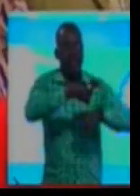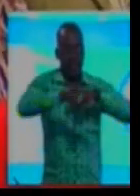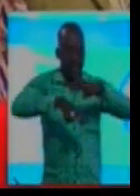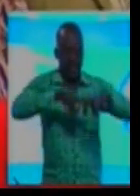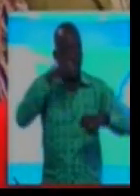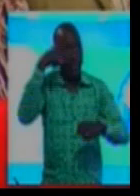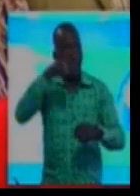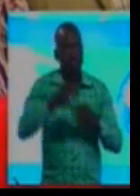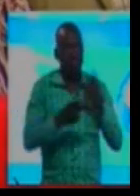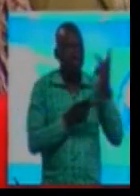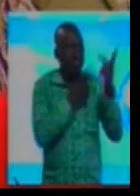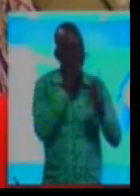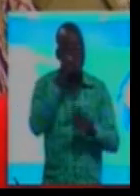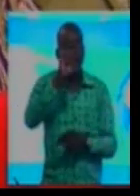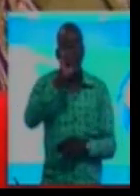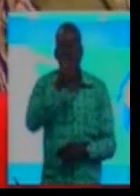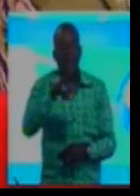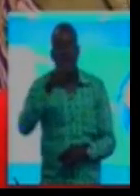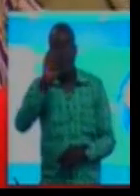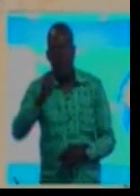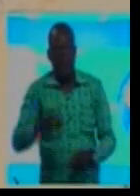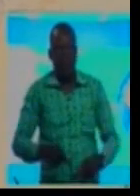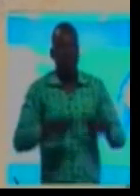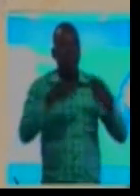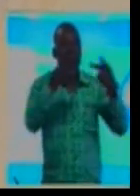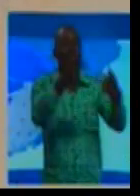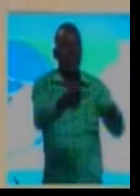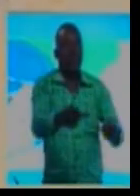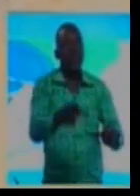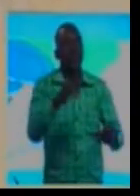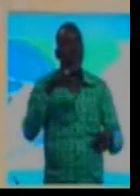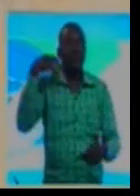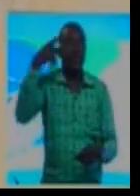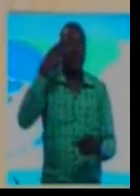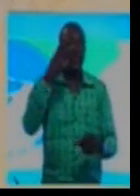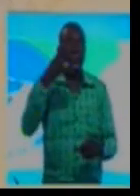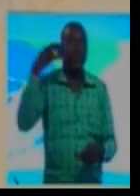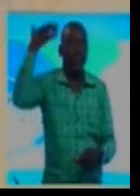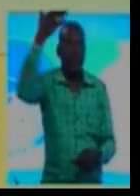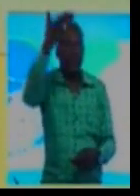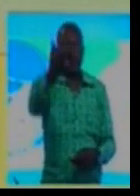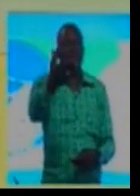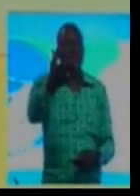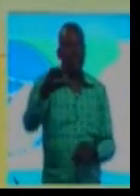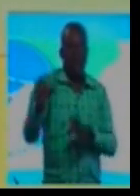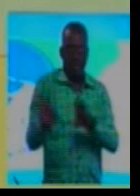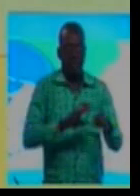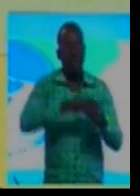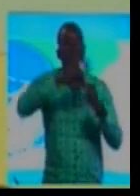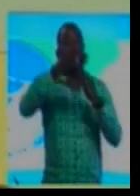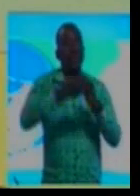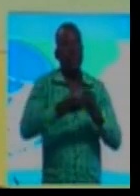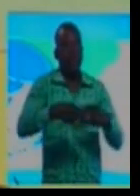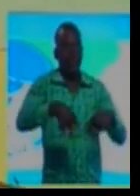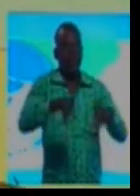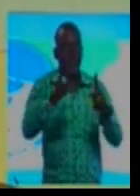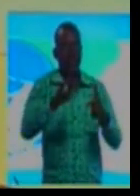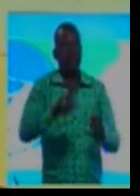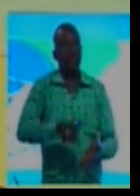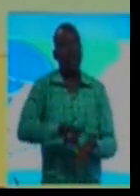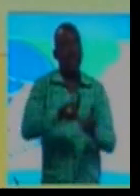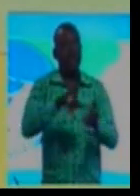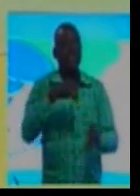la supervision des EPE et proposer des perspectives. En faisant ce bilan, ça lui permet donc de relever